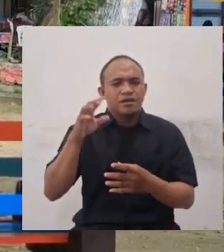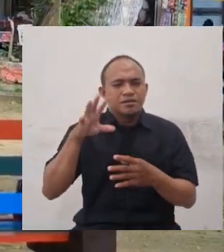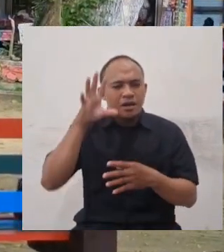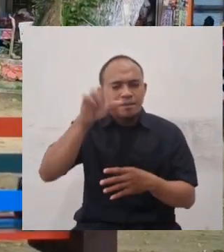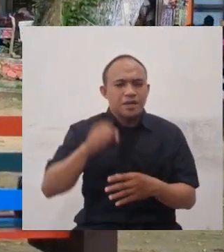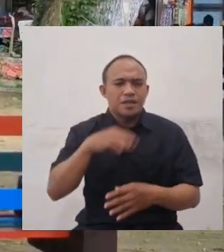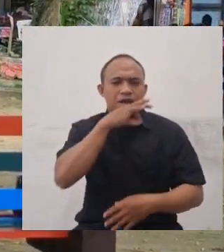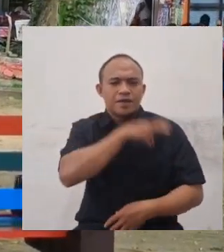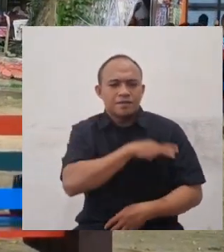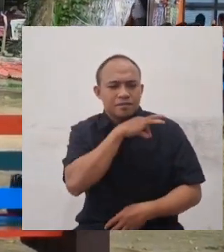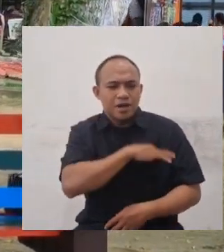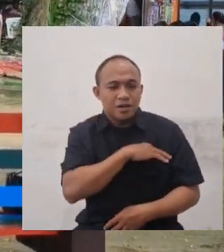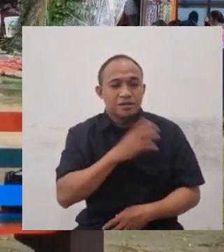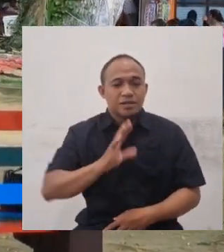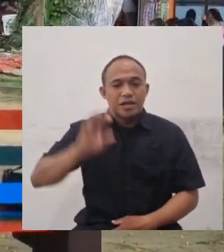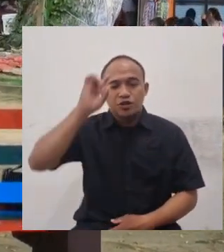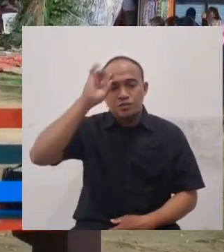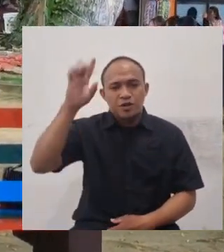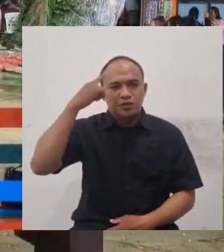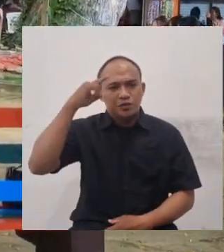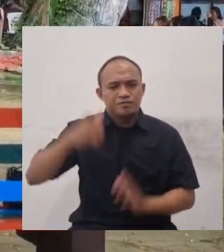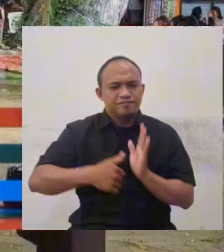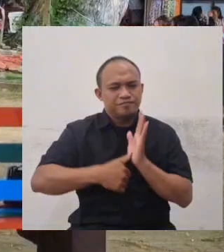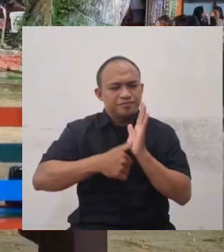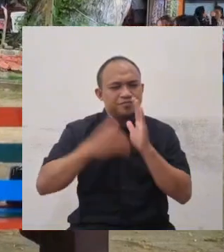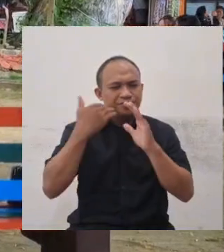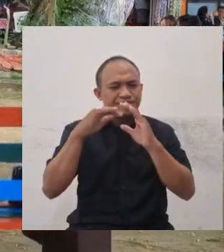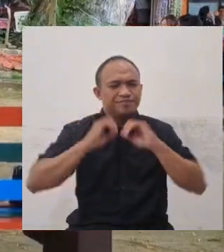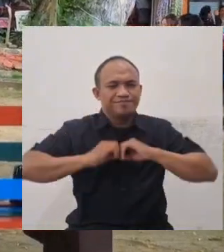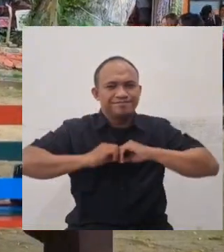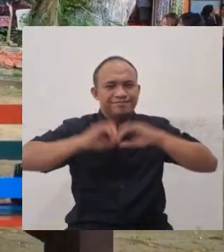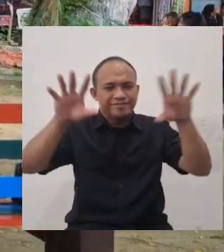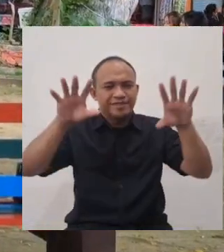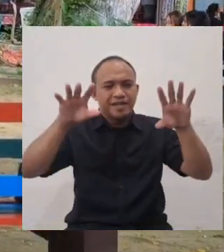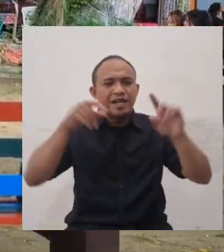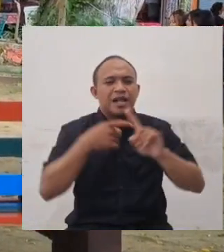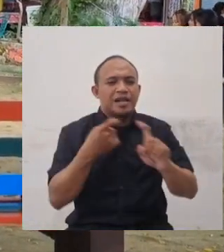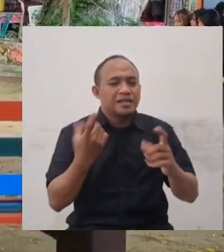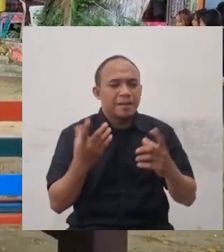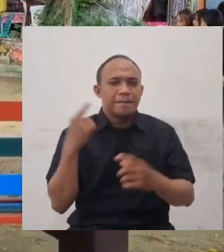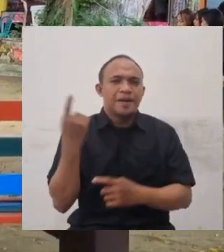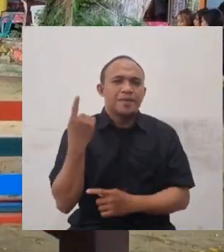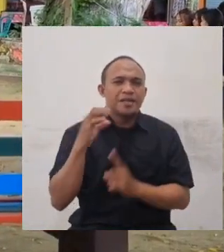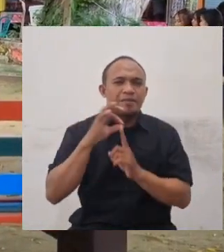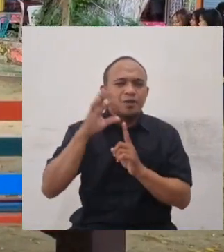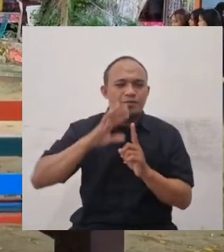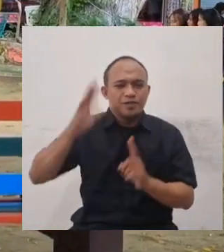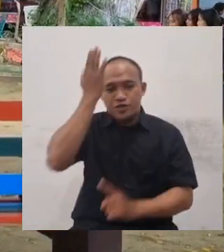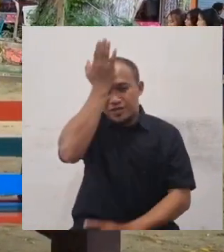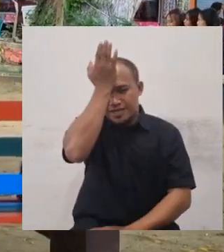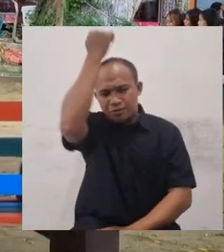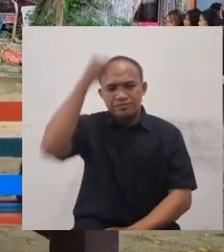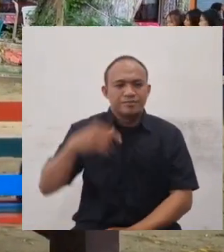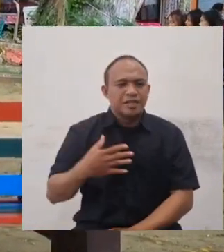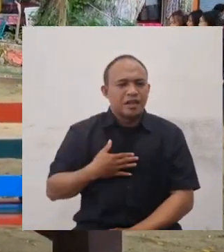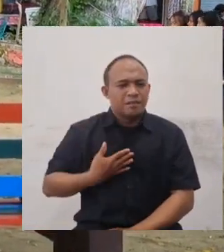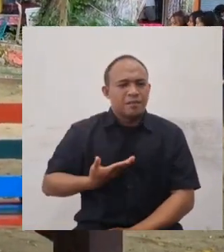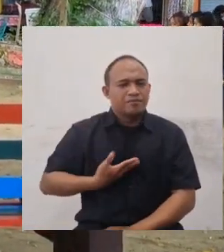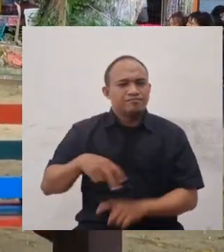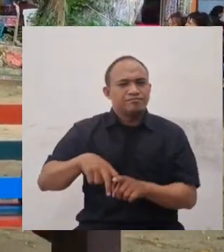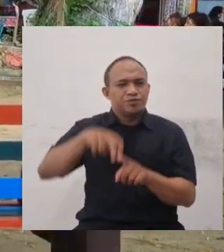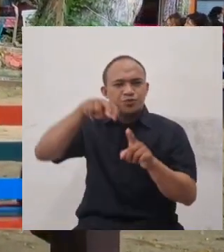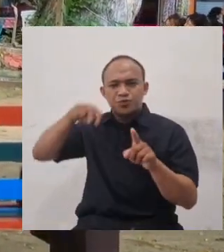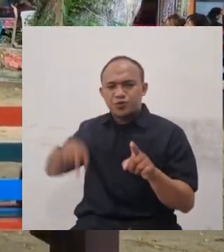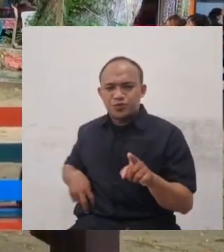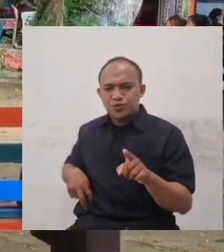sajikan dapat bermanfaat. Dan jangan lupa untuk like, komen, share, dan subscribe channel dari Pemerintah Provinsi Gorontalo. Saya